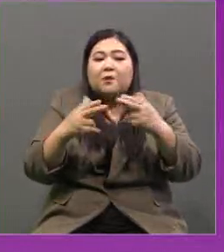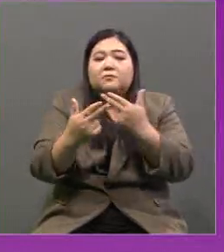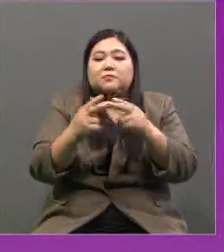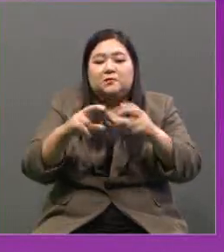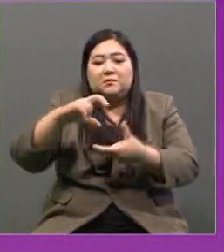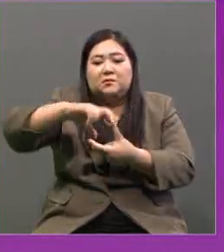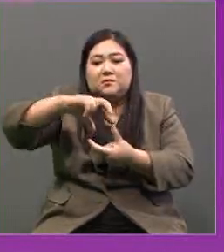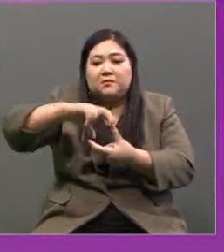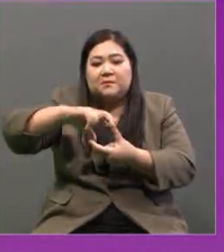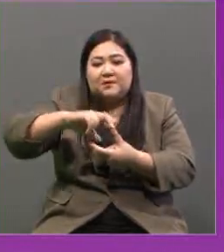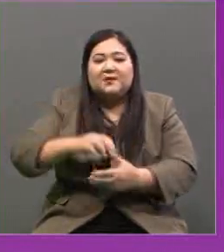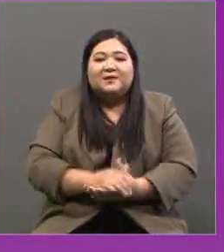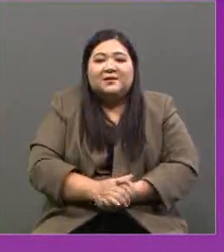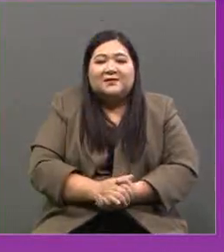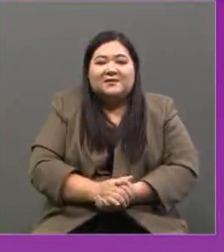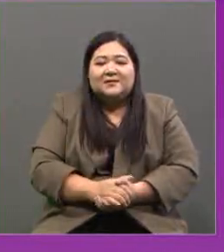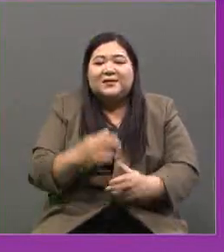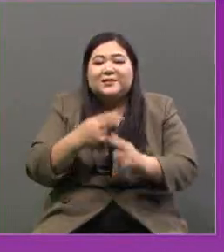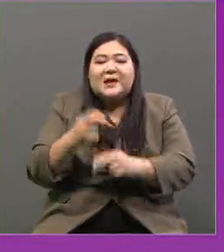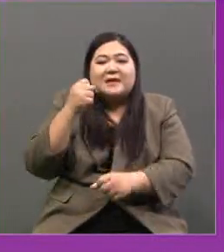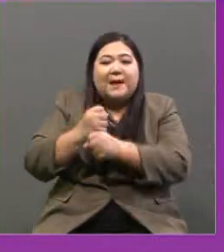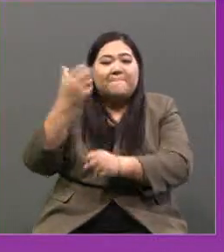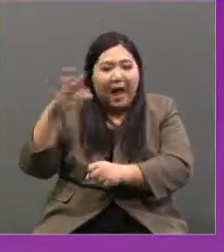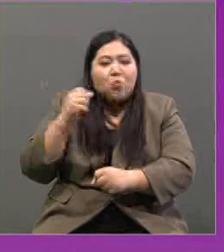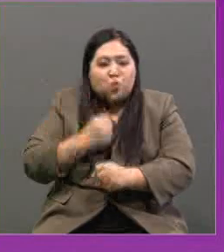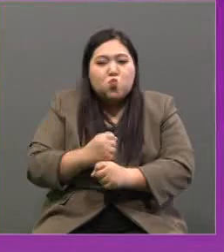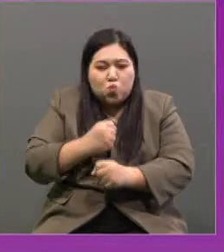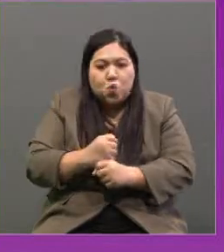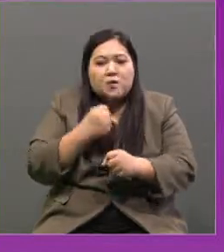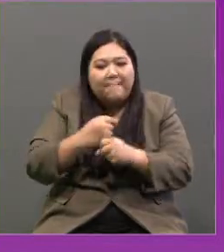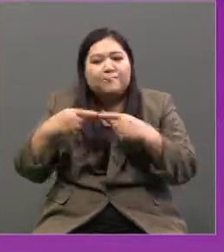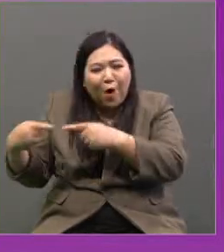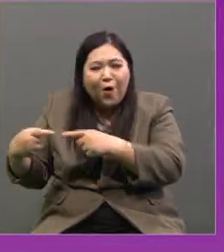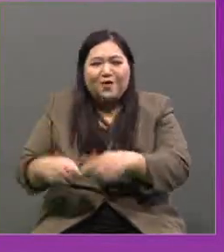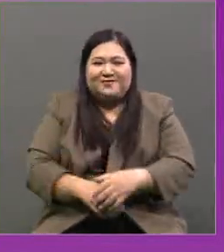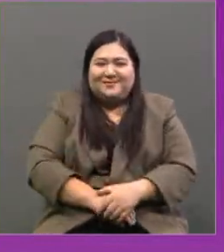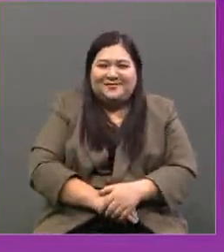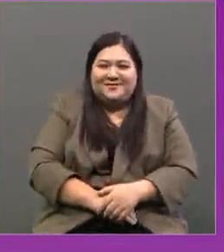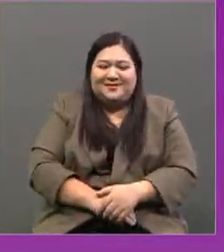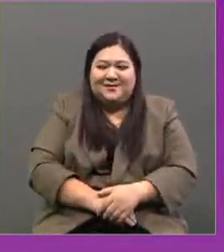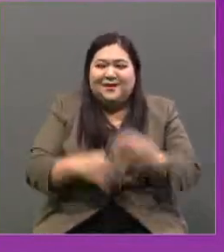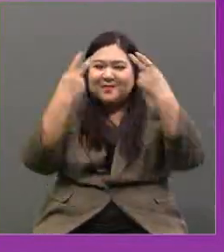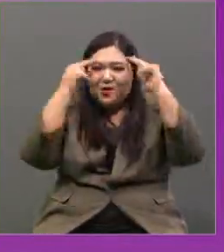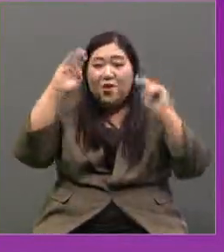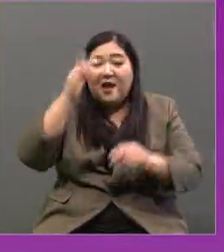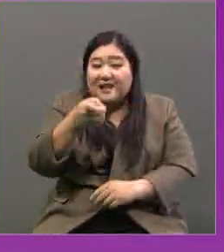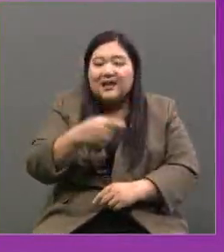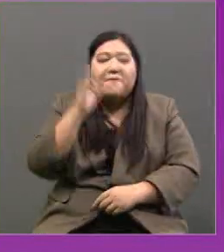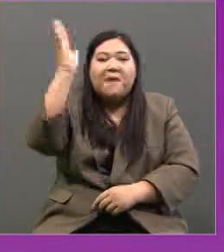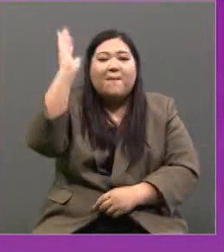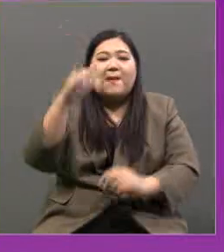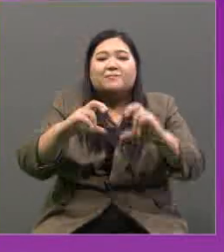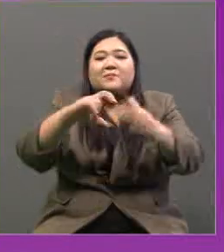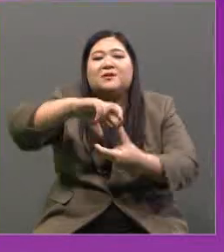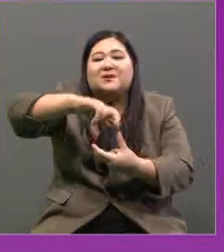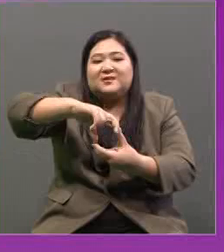อง ท่องได้ยัง ทำแล้วทำอยู่ทำต่อนี่ดิฉันพยายามท่องให้ขึ้นใจนะ แน่ใจนะถูก แน่ใจค่ะทำแล้วแล้วก็ทำไ